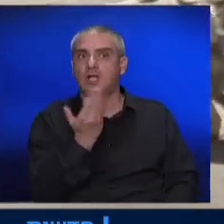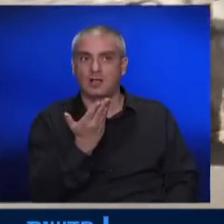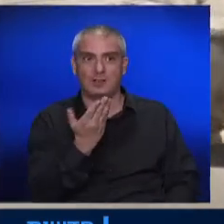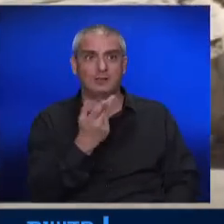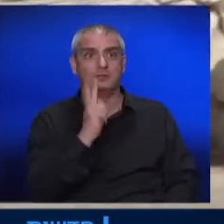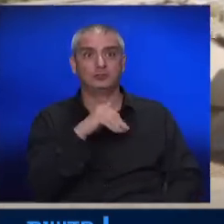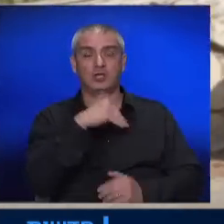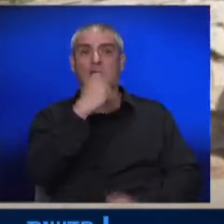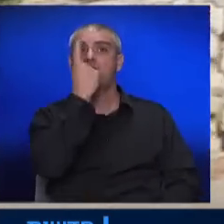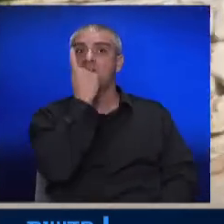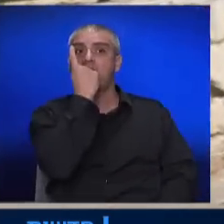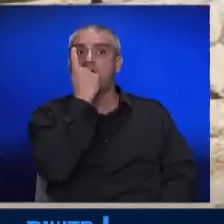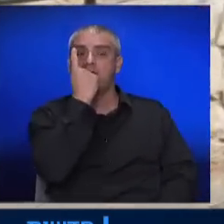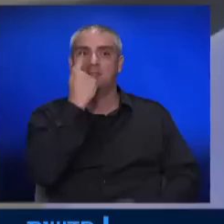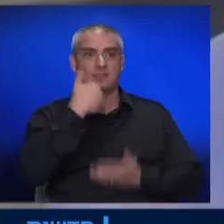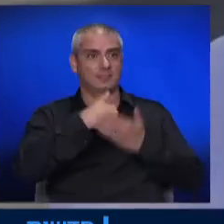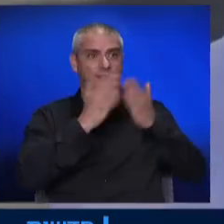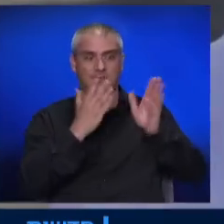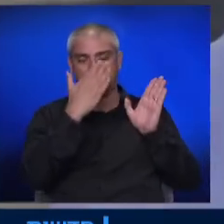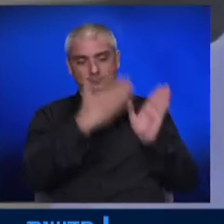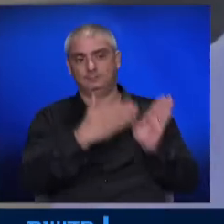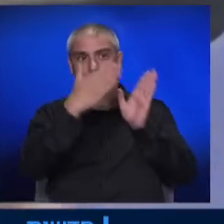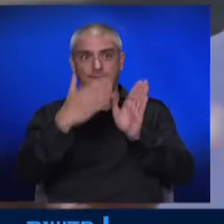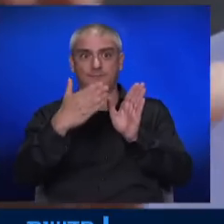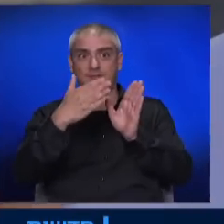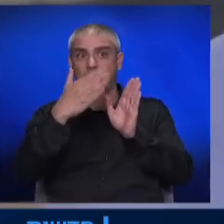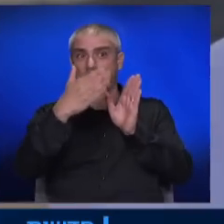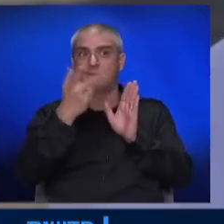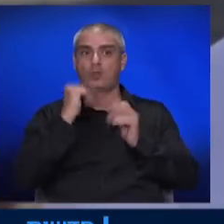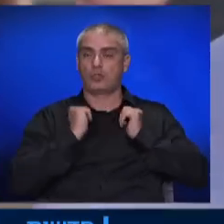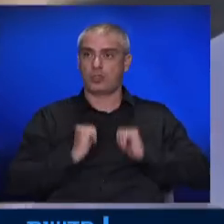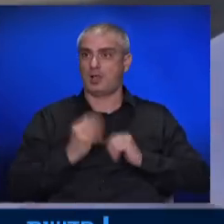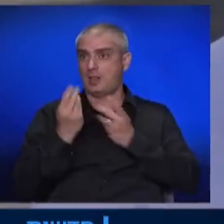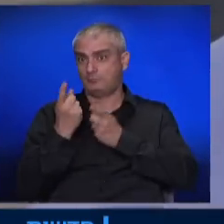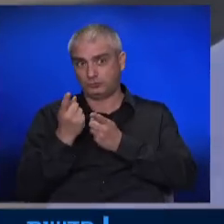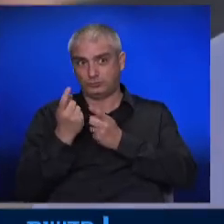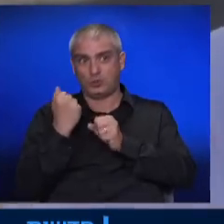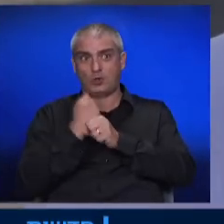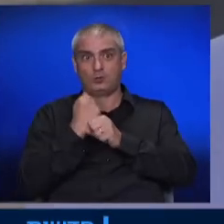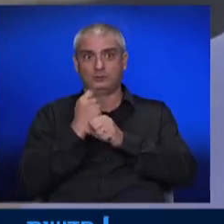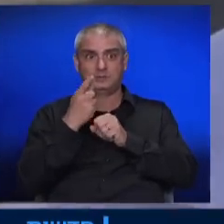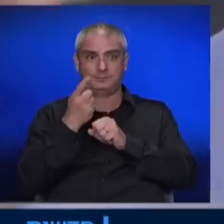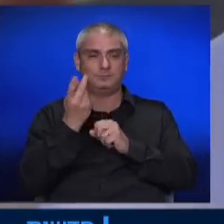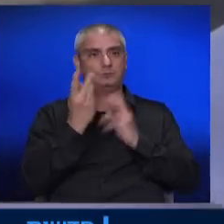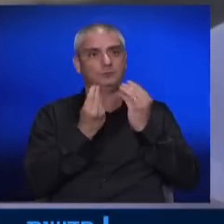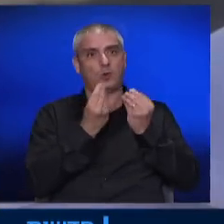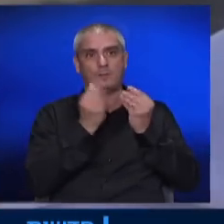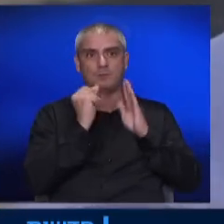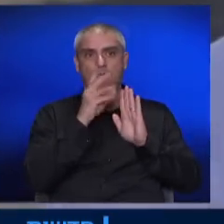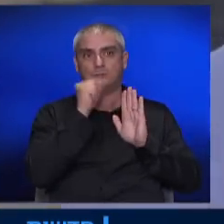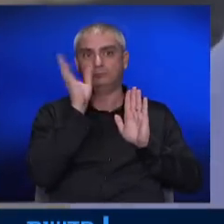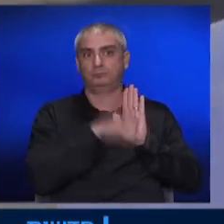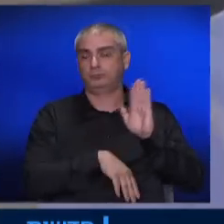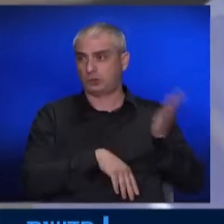אחד שמחלקים אותו למקטעים. במקטעים שיותר נוחים למישהו, עושים את זה בתוצרים שהם מאוד זולים, שהם מאוד